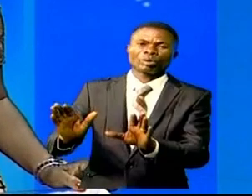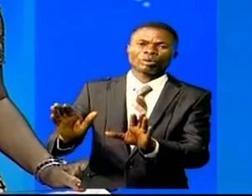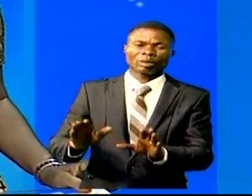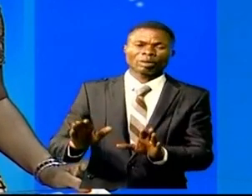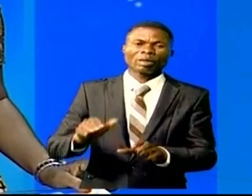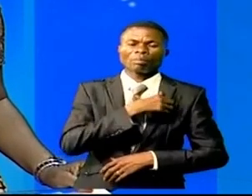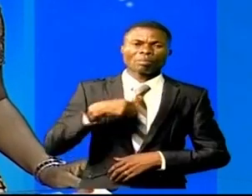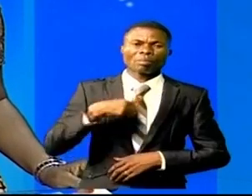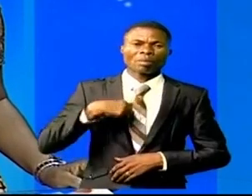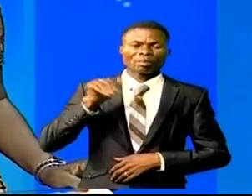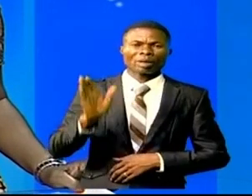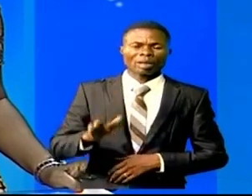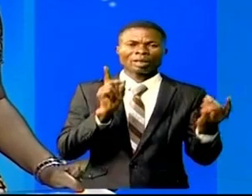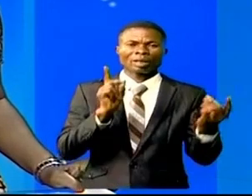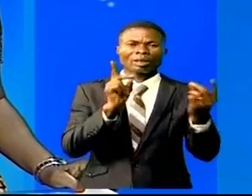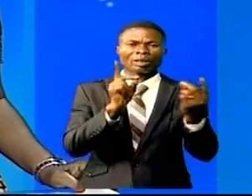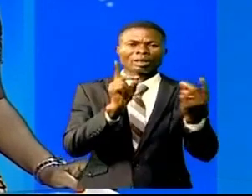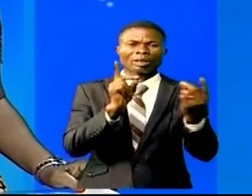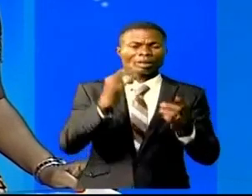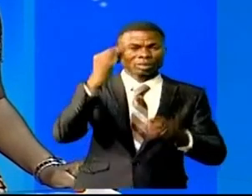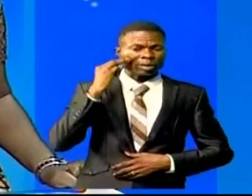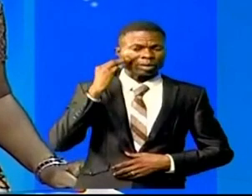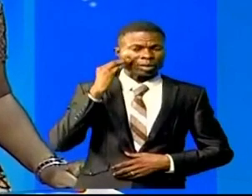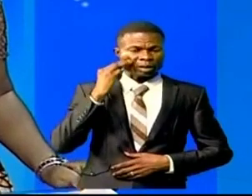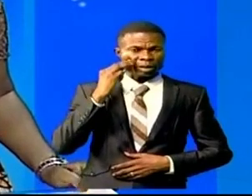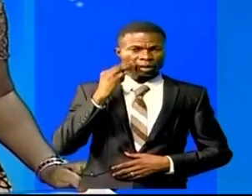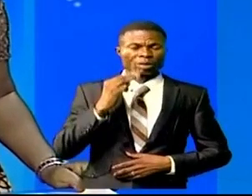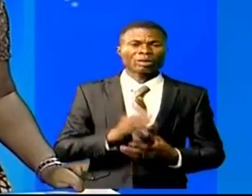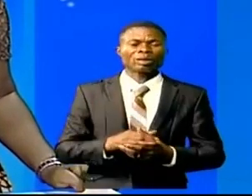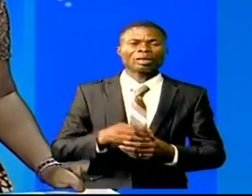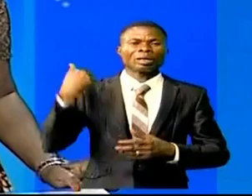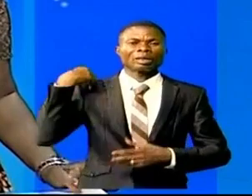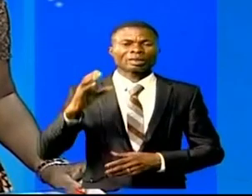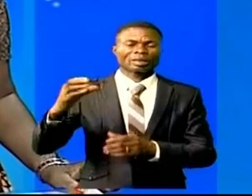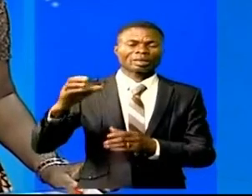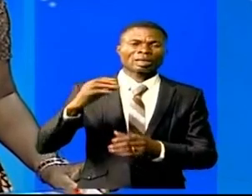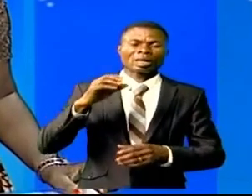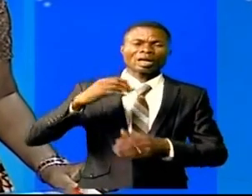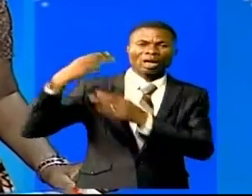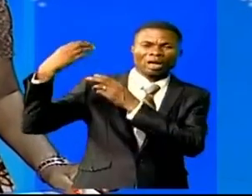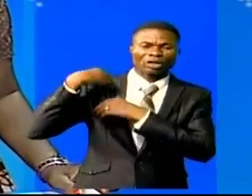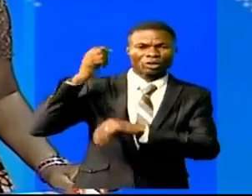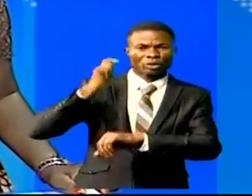pays a rencontré la ministre d'État en charge de la justice, Rose Mutombo